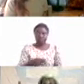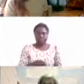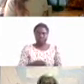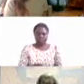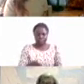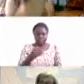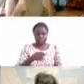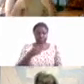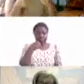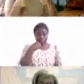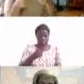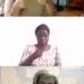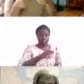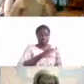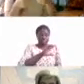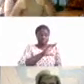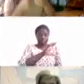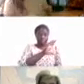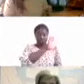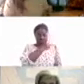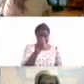Can we continue?